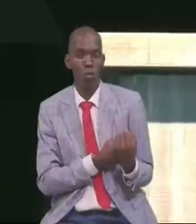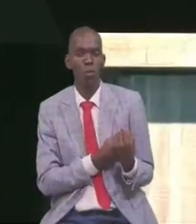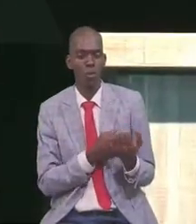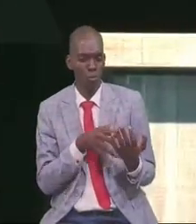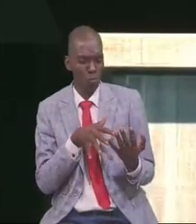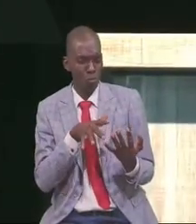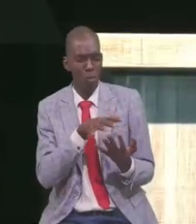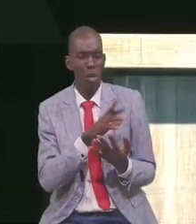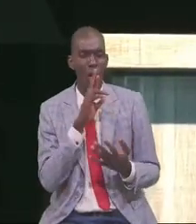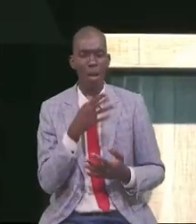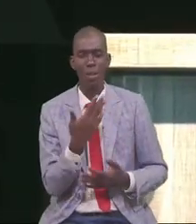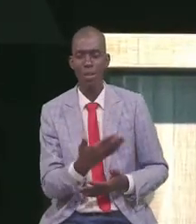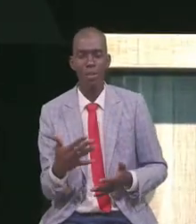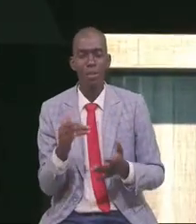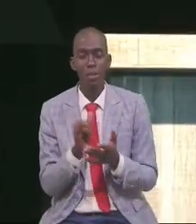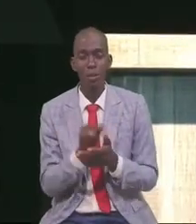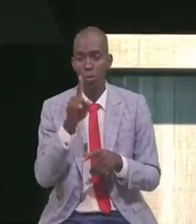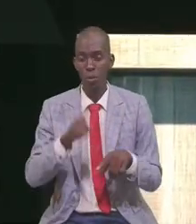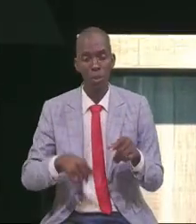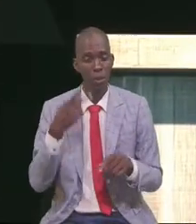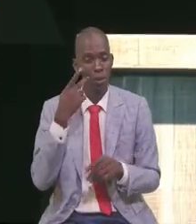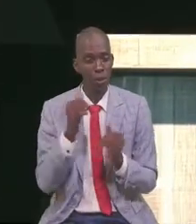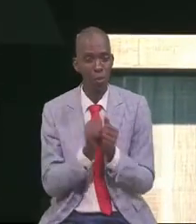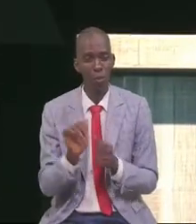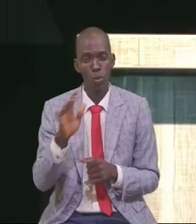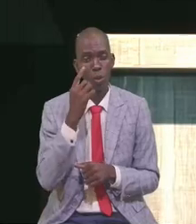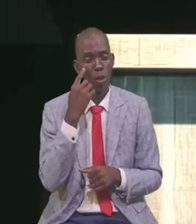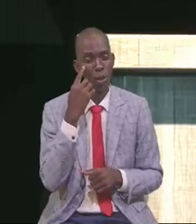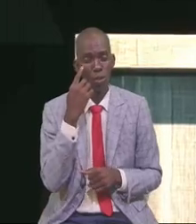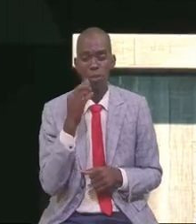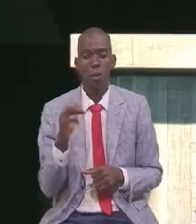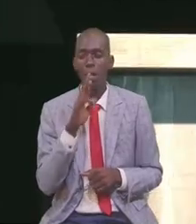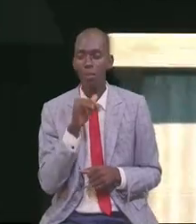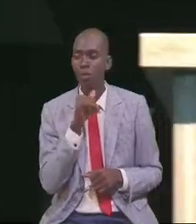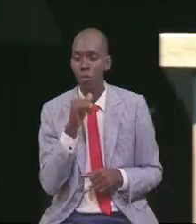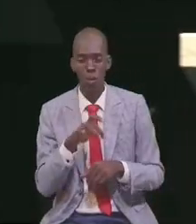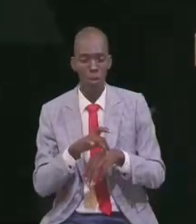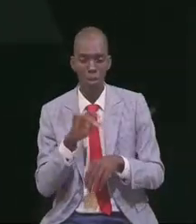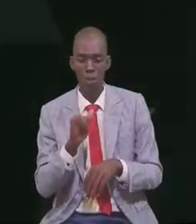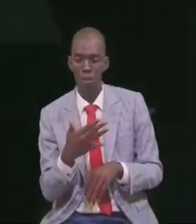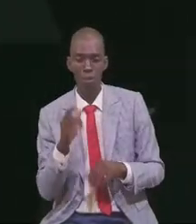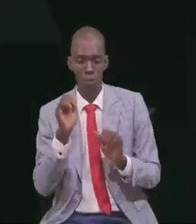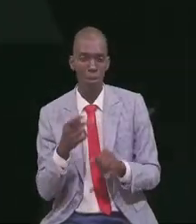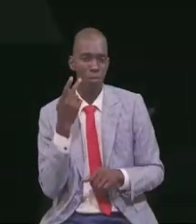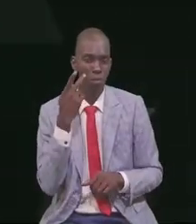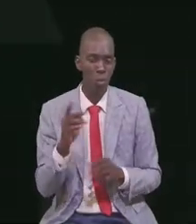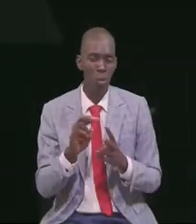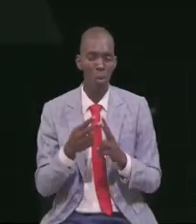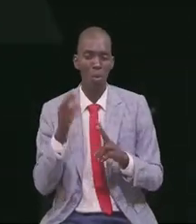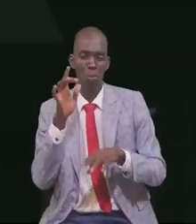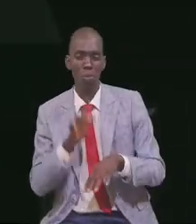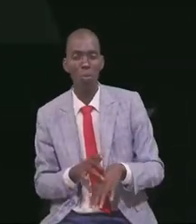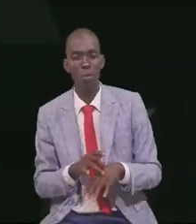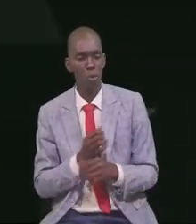qui ne sont pas tangibles, qui ne sont pas physiques, qui ne sont pas naturelles. L'amour, comment